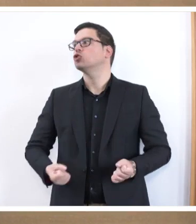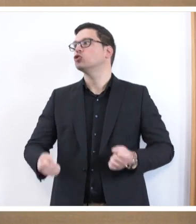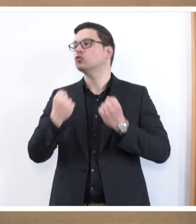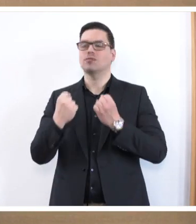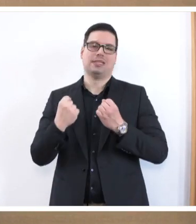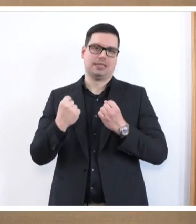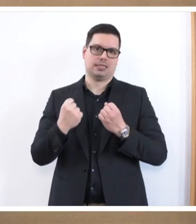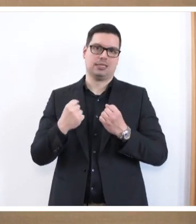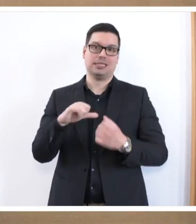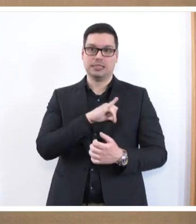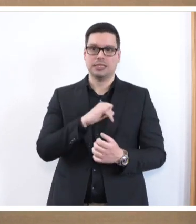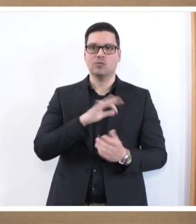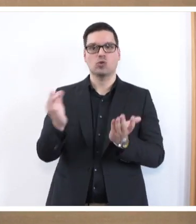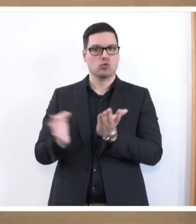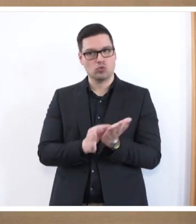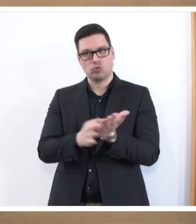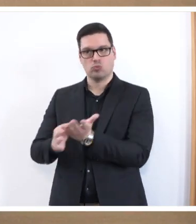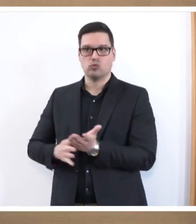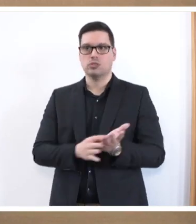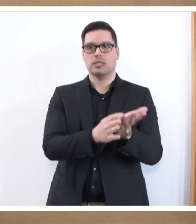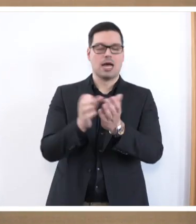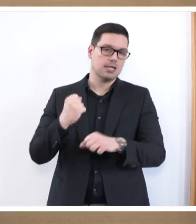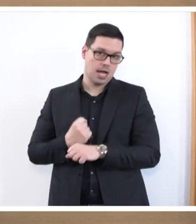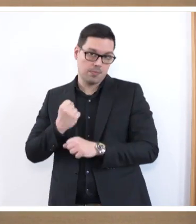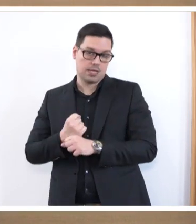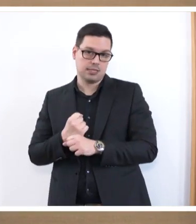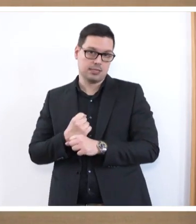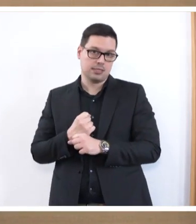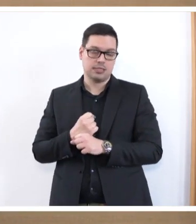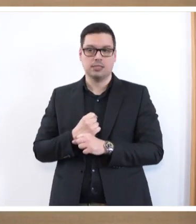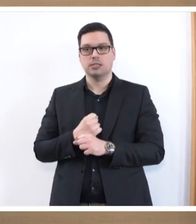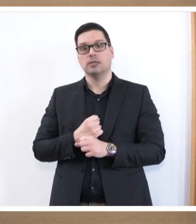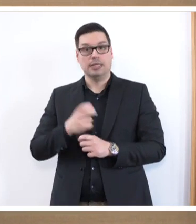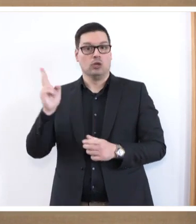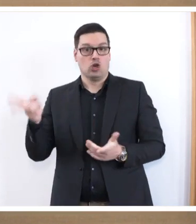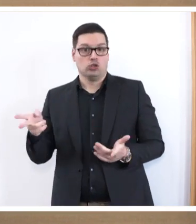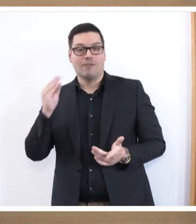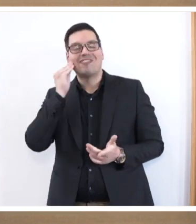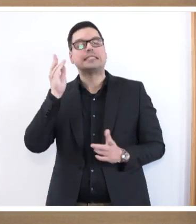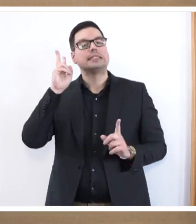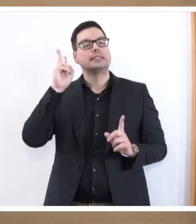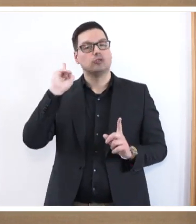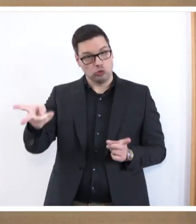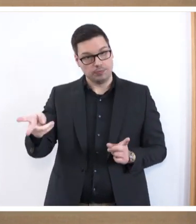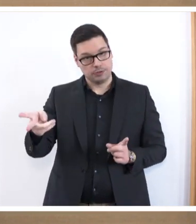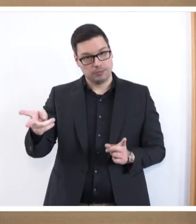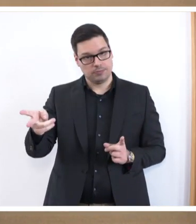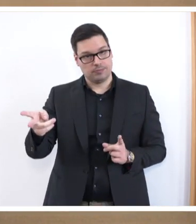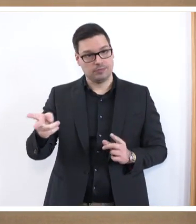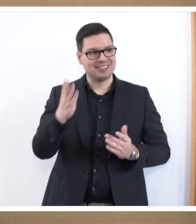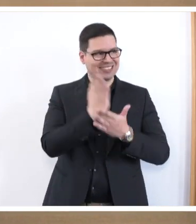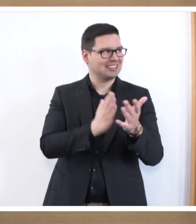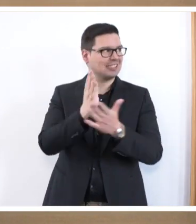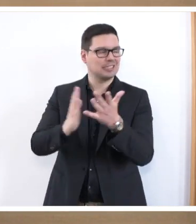Interessierte für das kommunale Mandat zu gewinnen. Angenommen, diese Behauptung stimmt, und es gibt in Teilen des